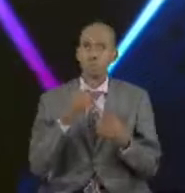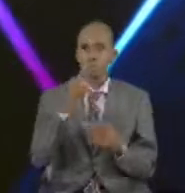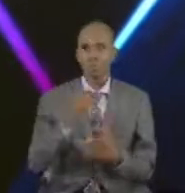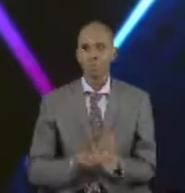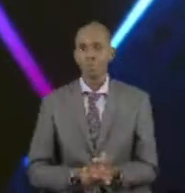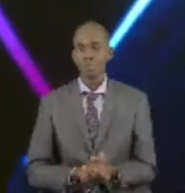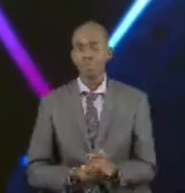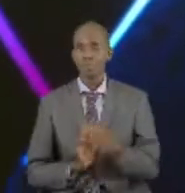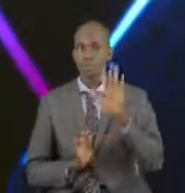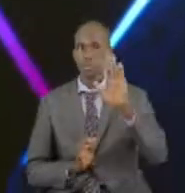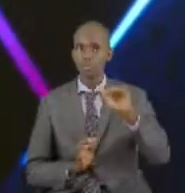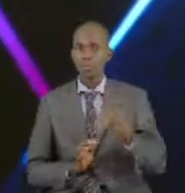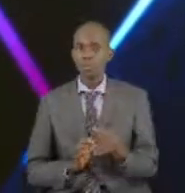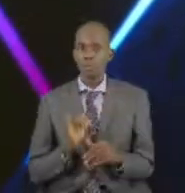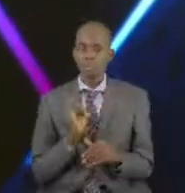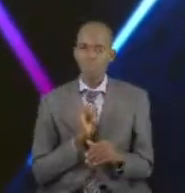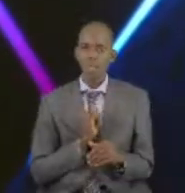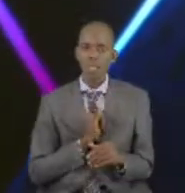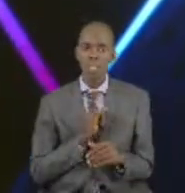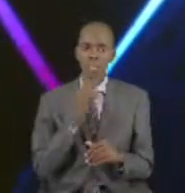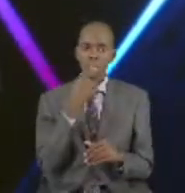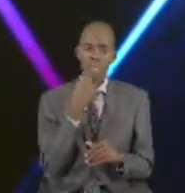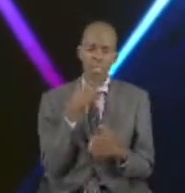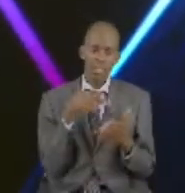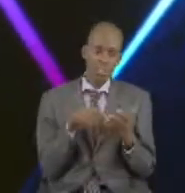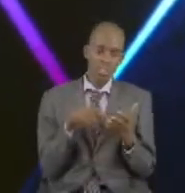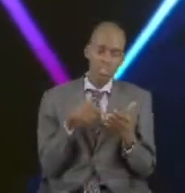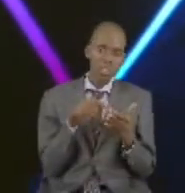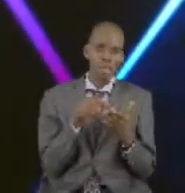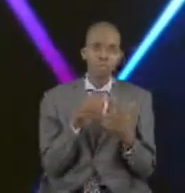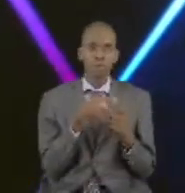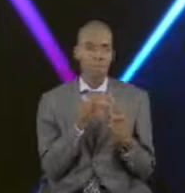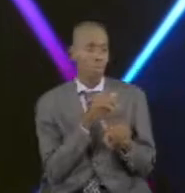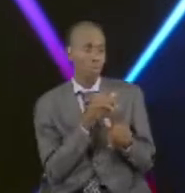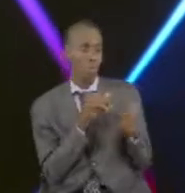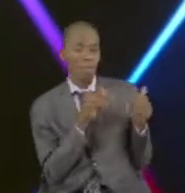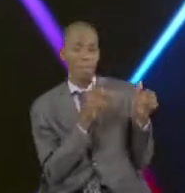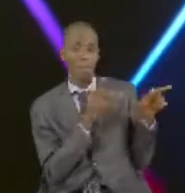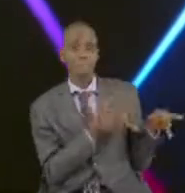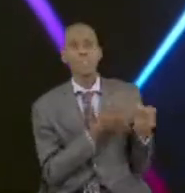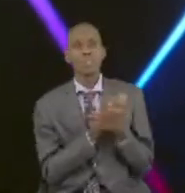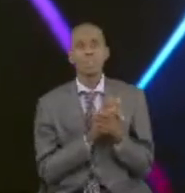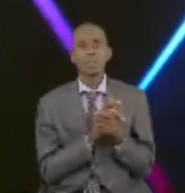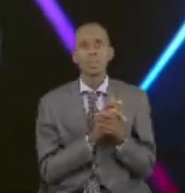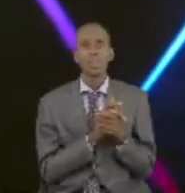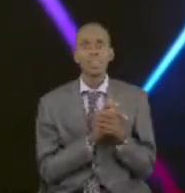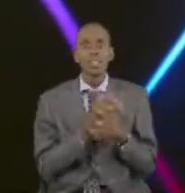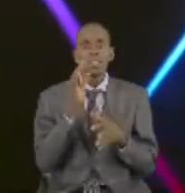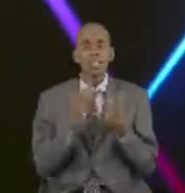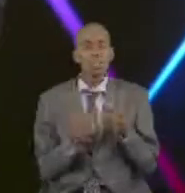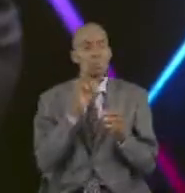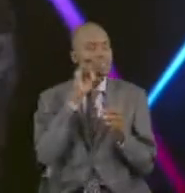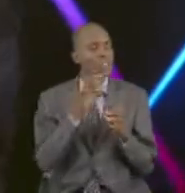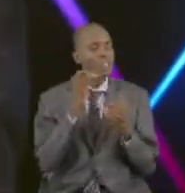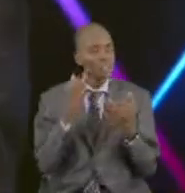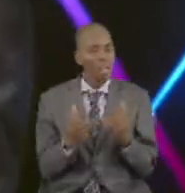tu vois j'ai dit deltell à tel ou tel homme si ici l'arrivée